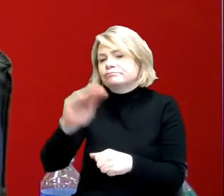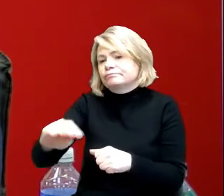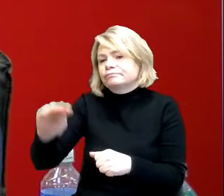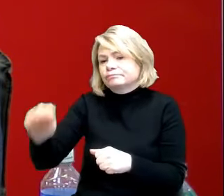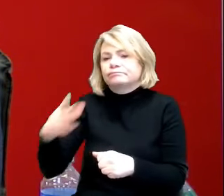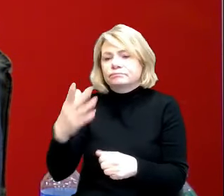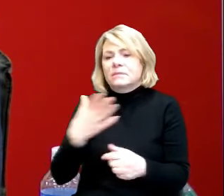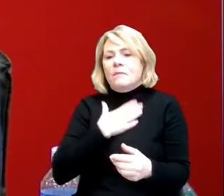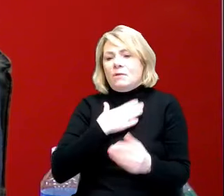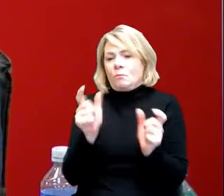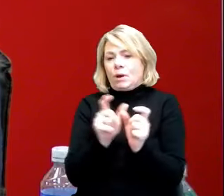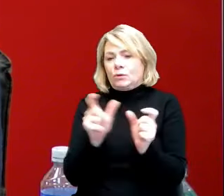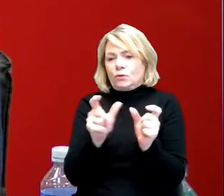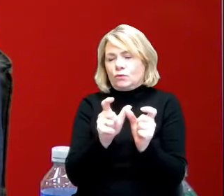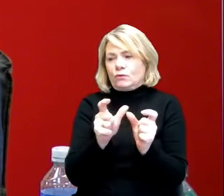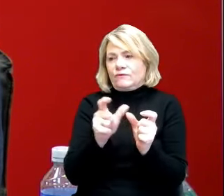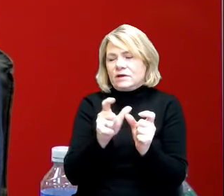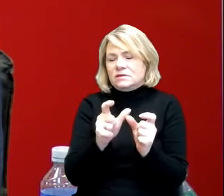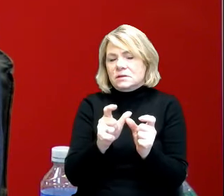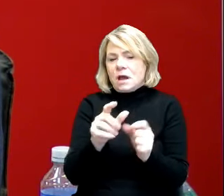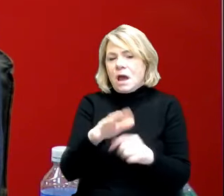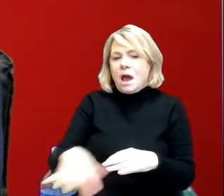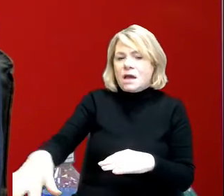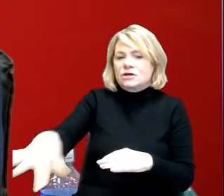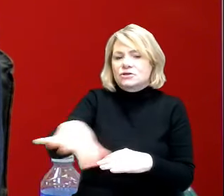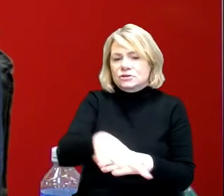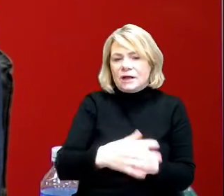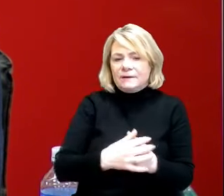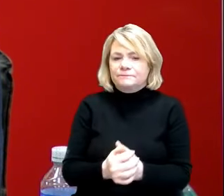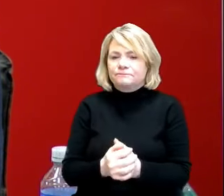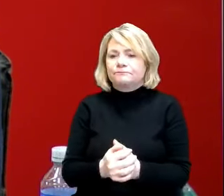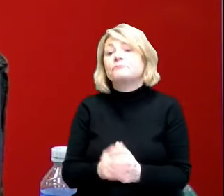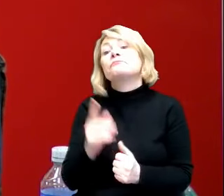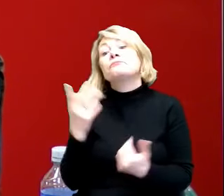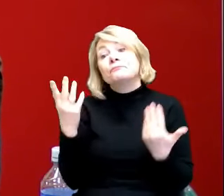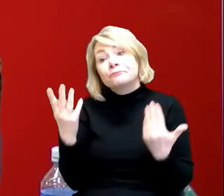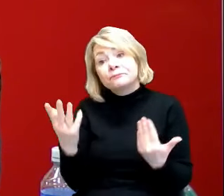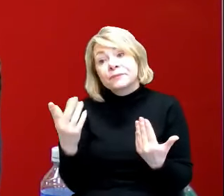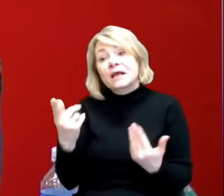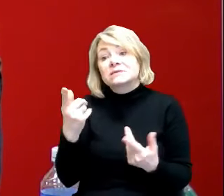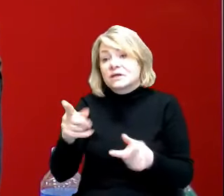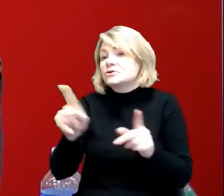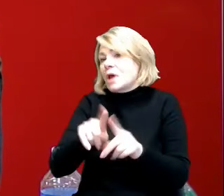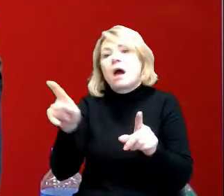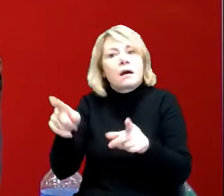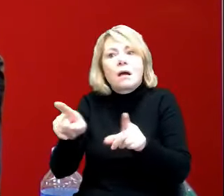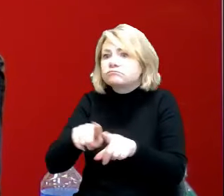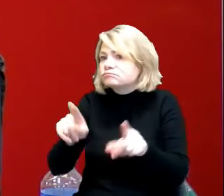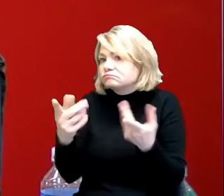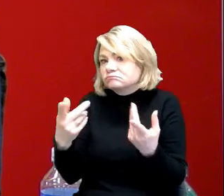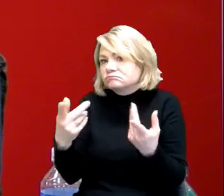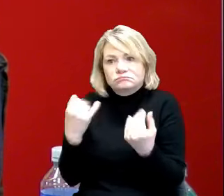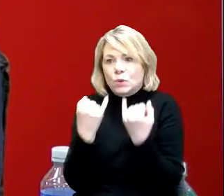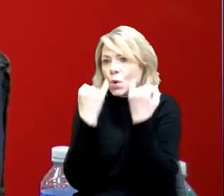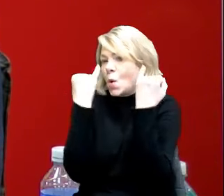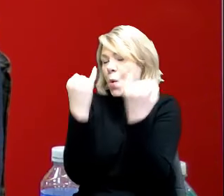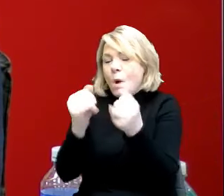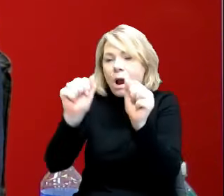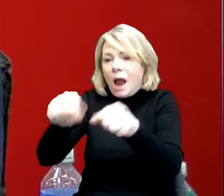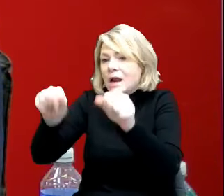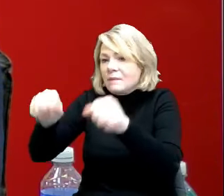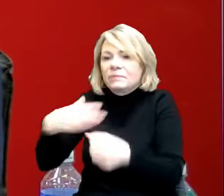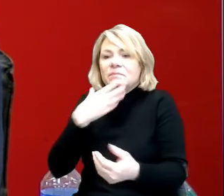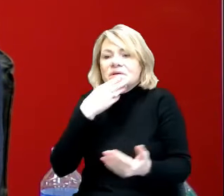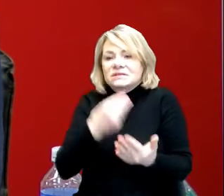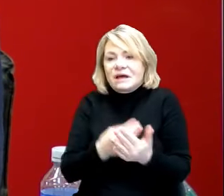aikštelėse tai tas vietas mes taip pat įskaičiuosim nes tai yra vis dėlto sudarytos fizinės galimybės a savo automobilį palikti